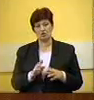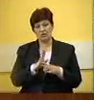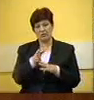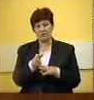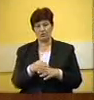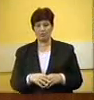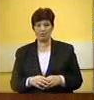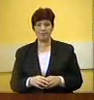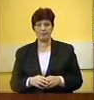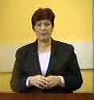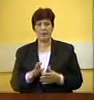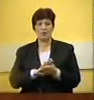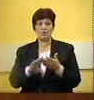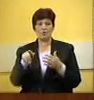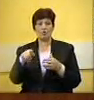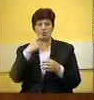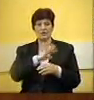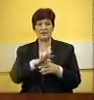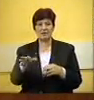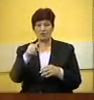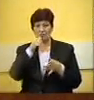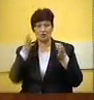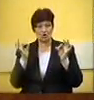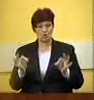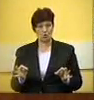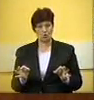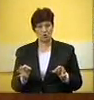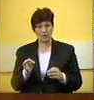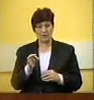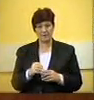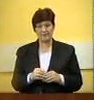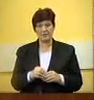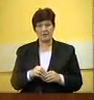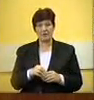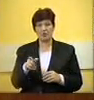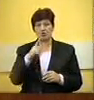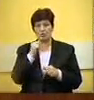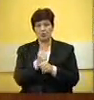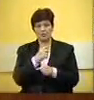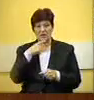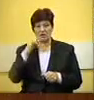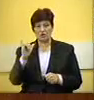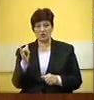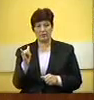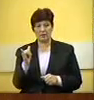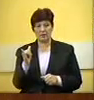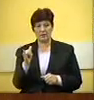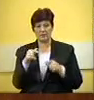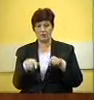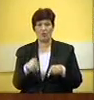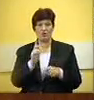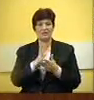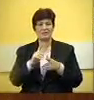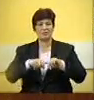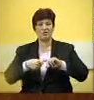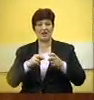drugačijim pristupom. Prosto to će vam reći svaki vodoprivredni stručnjak. I prvo što sam hteo upravo da kažem jeste da ovo